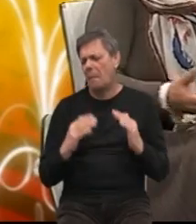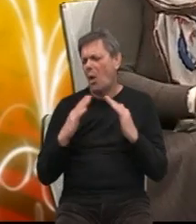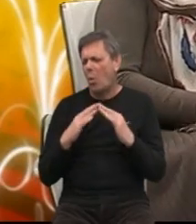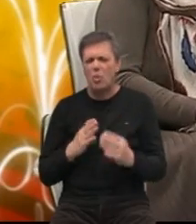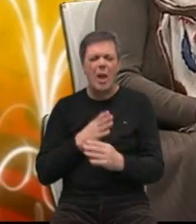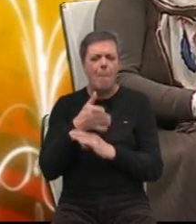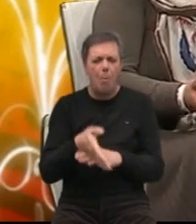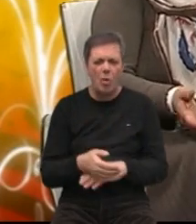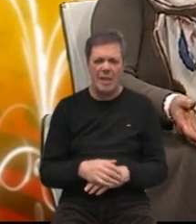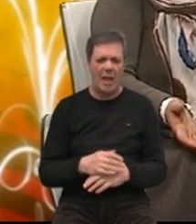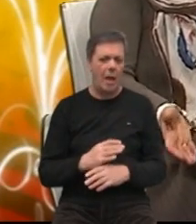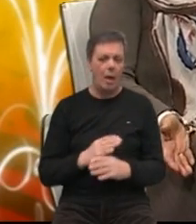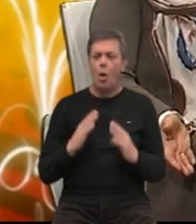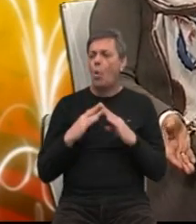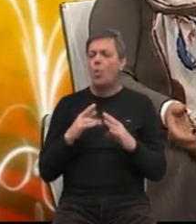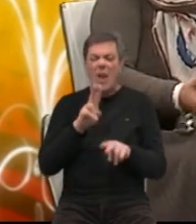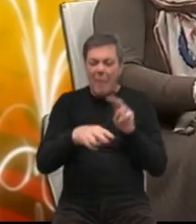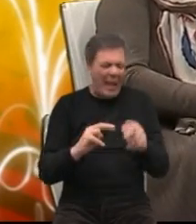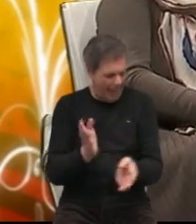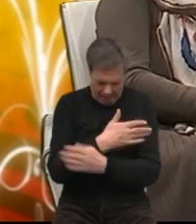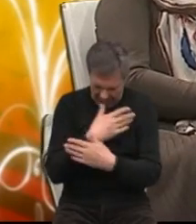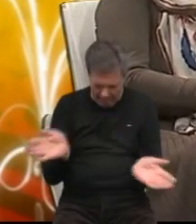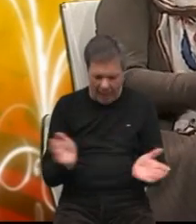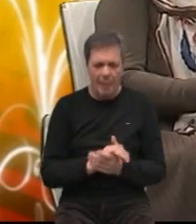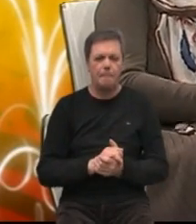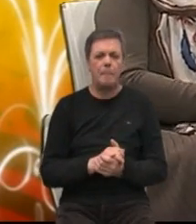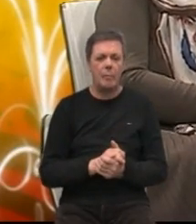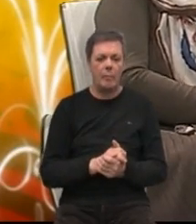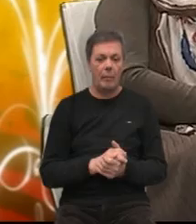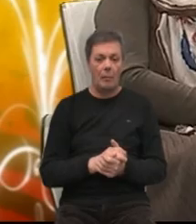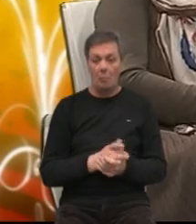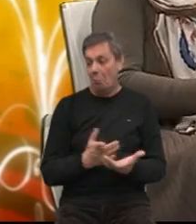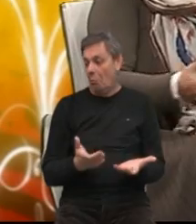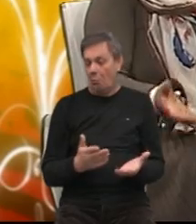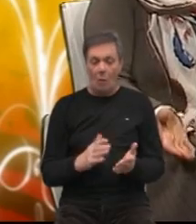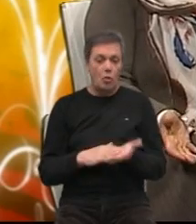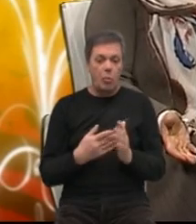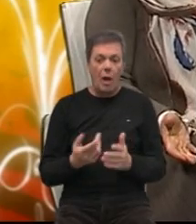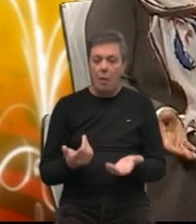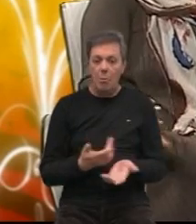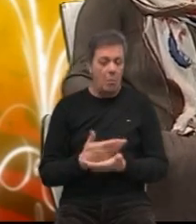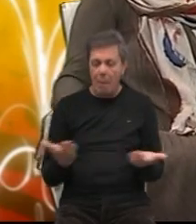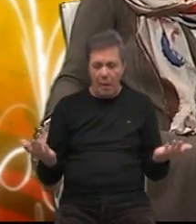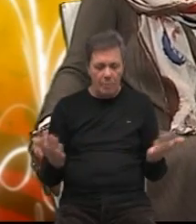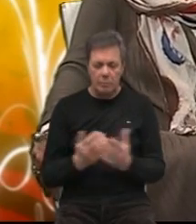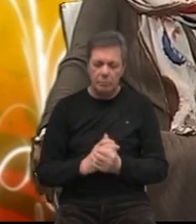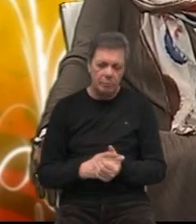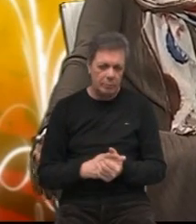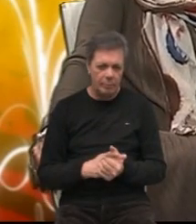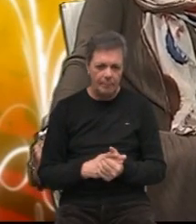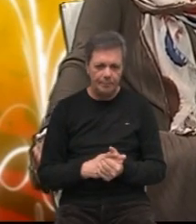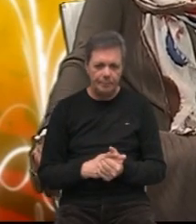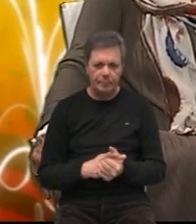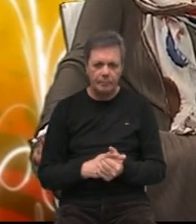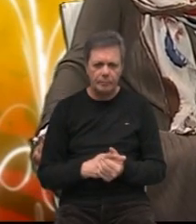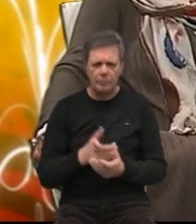kućnih posjeta, kućnih njega. Nema servisa. Supruga da ga je dovela doma. U bolest? Ne, nema. Ne. Pa, mislim,